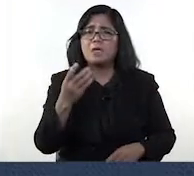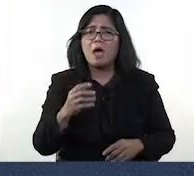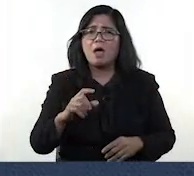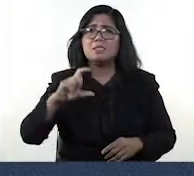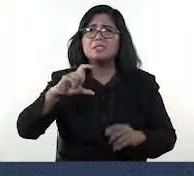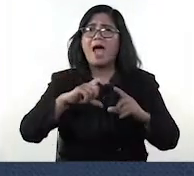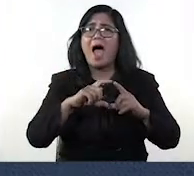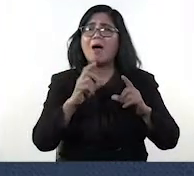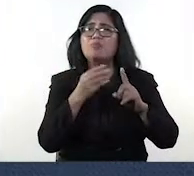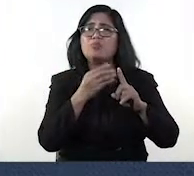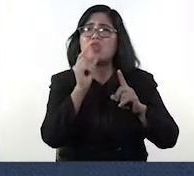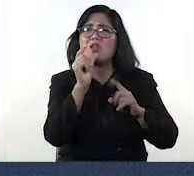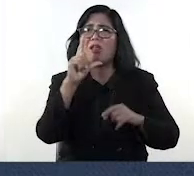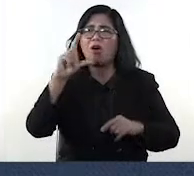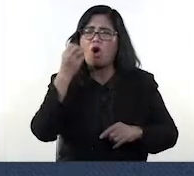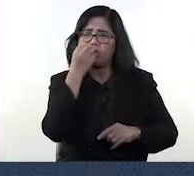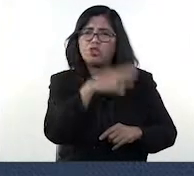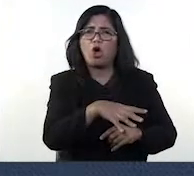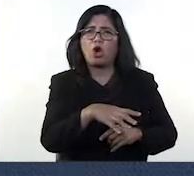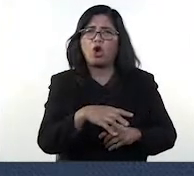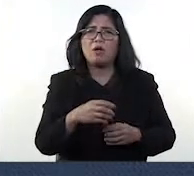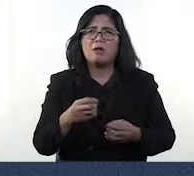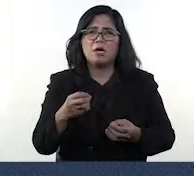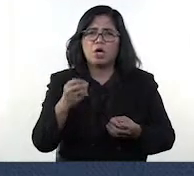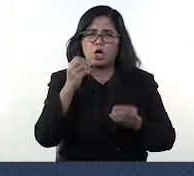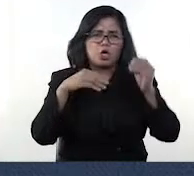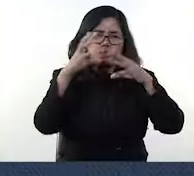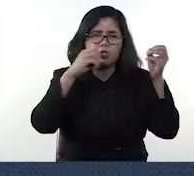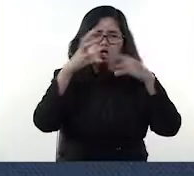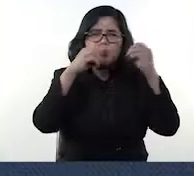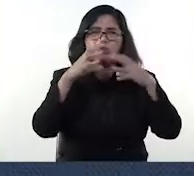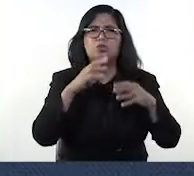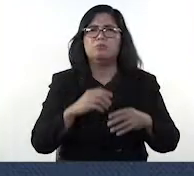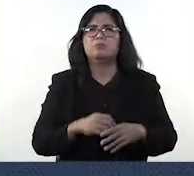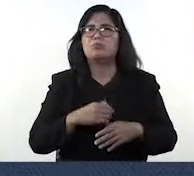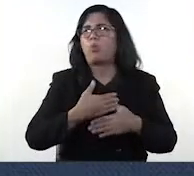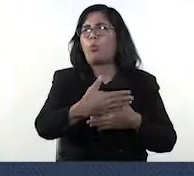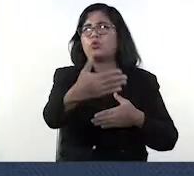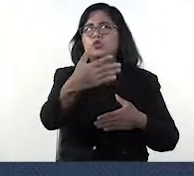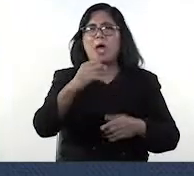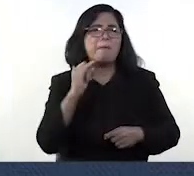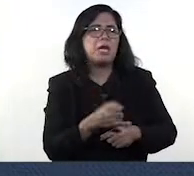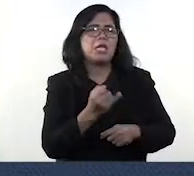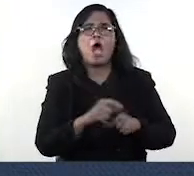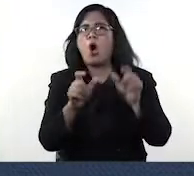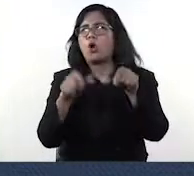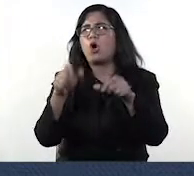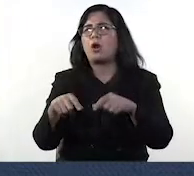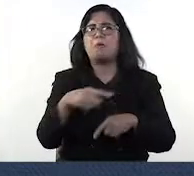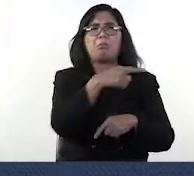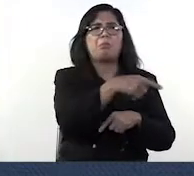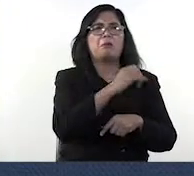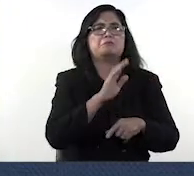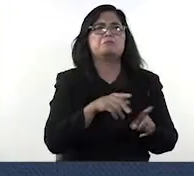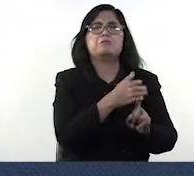penyembahan berhala sihir lebih hiduplah perseteruan cari ribut terus bikin ke Aduh terus senangnya menghina orang